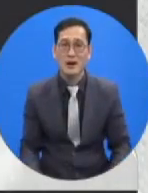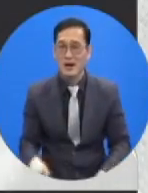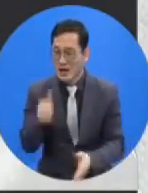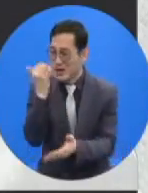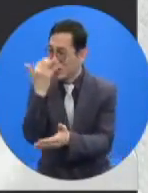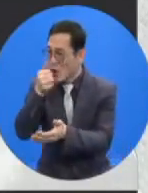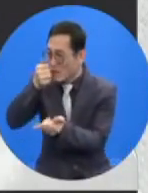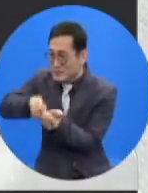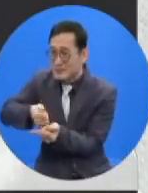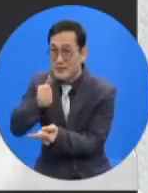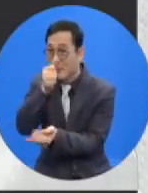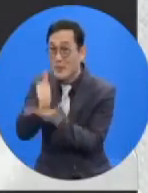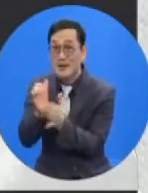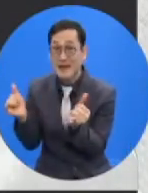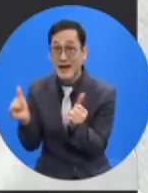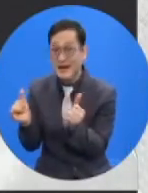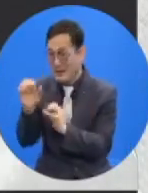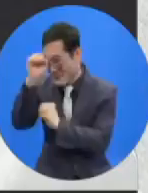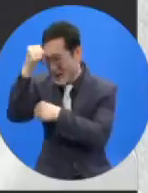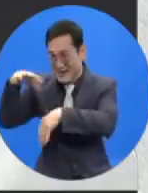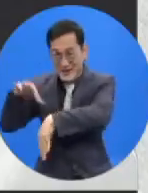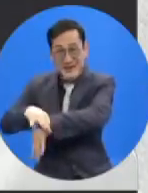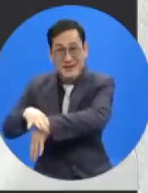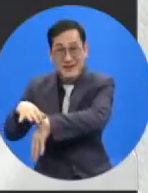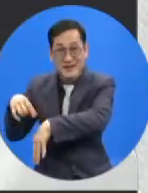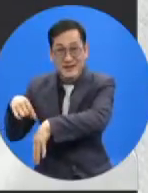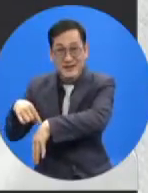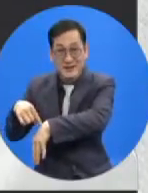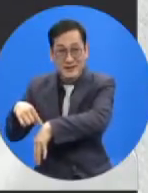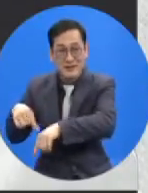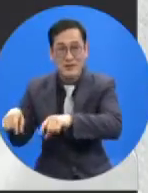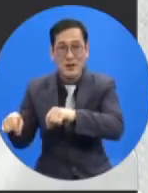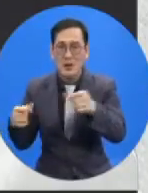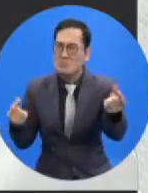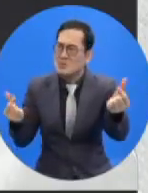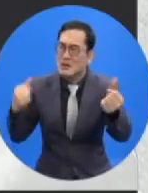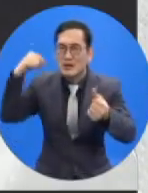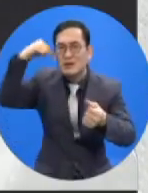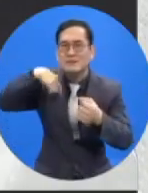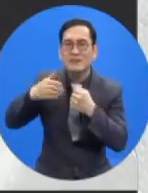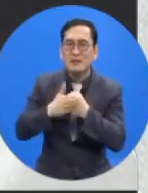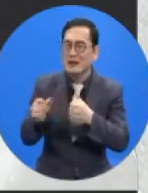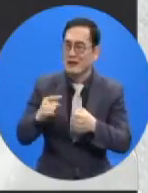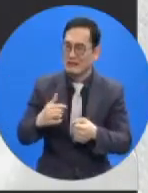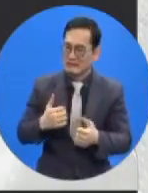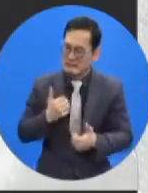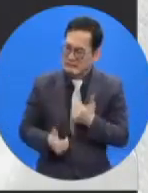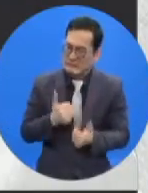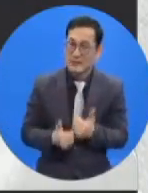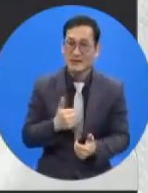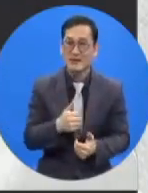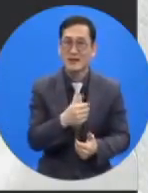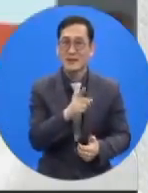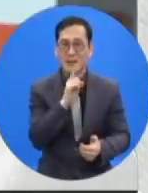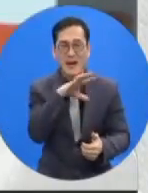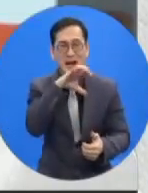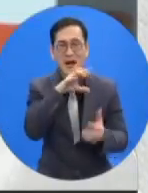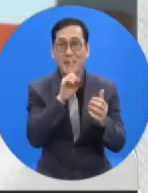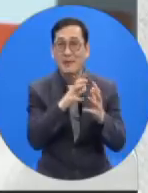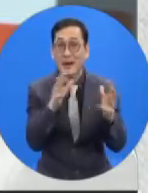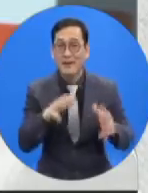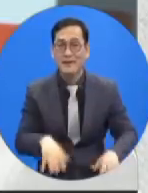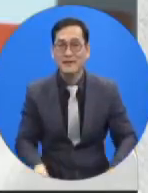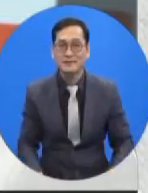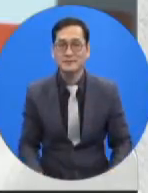얘기는 있습니다만, 어쨌든 그게 논란이 되고 어제도 총리 주제로 회의가 있었던 걸로 알고 있거든요. 이제 네.